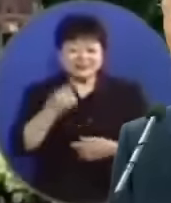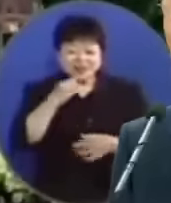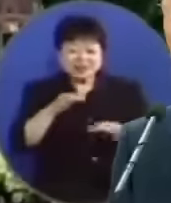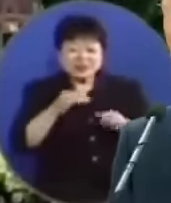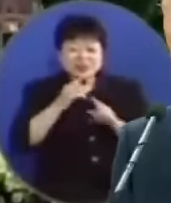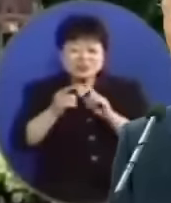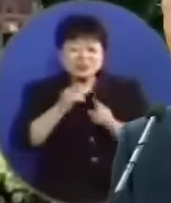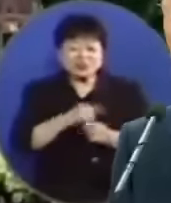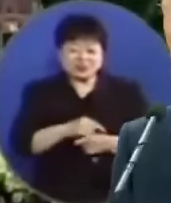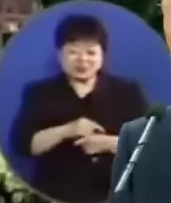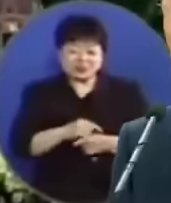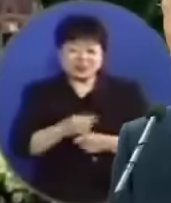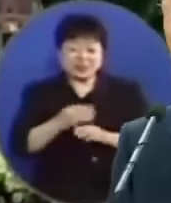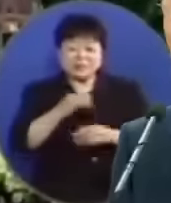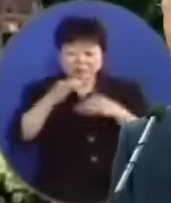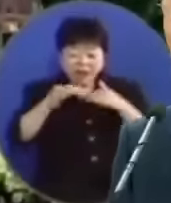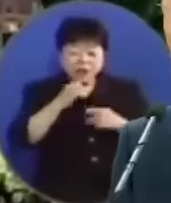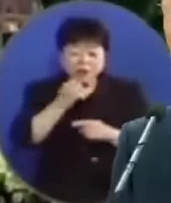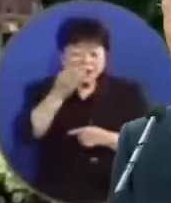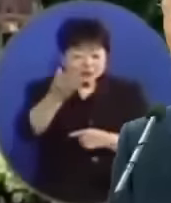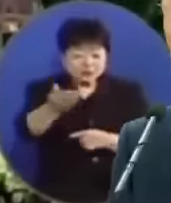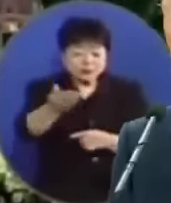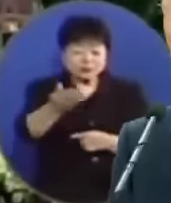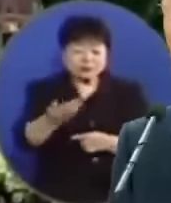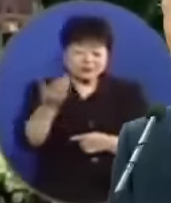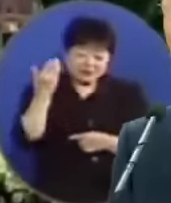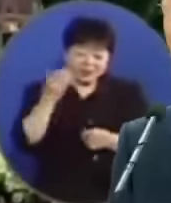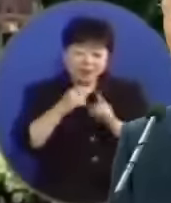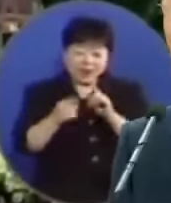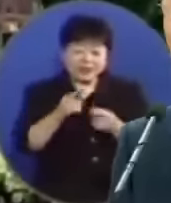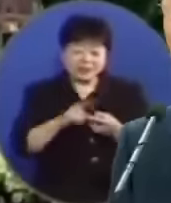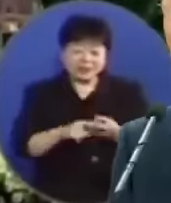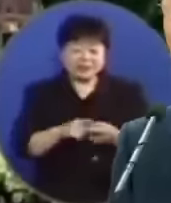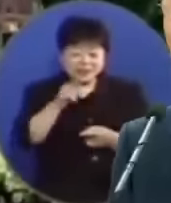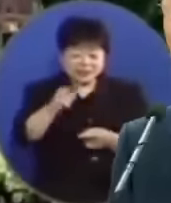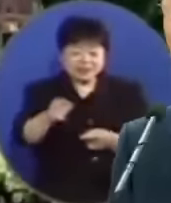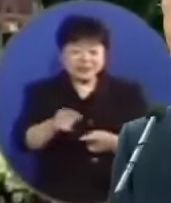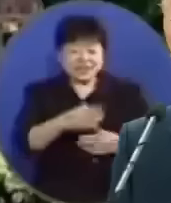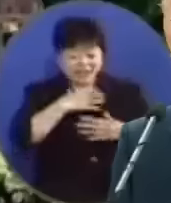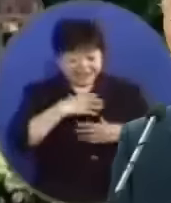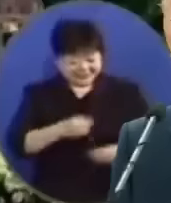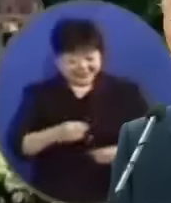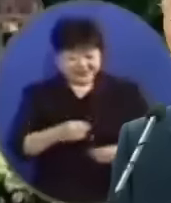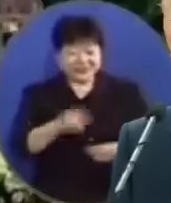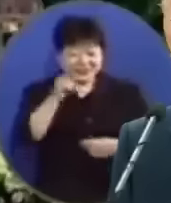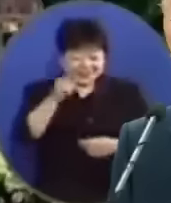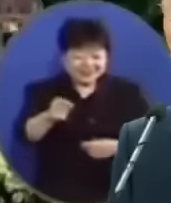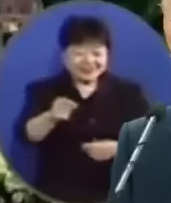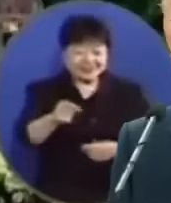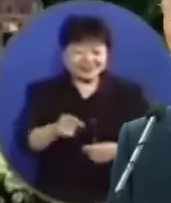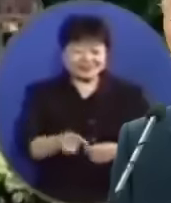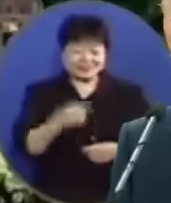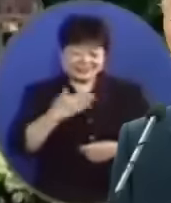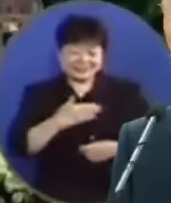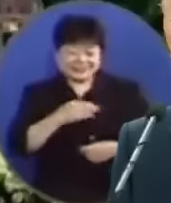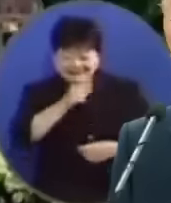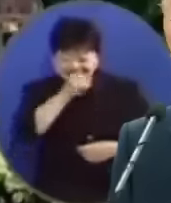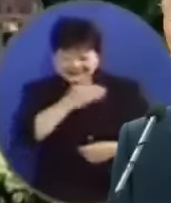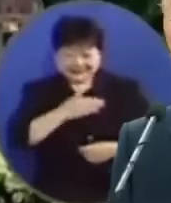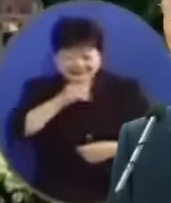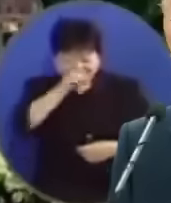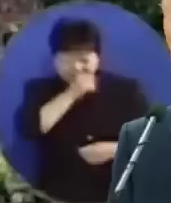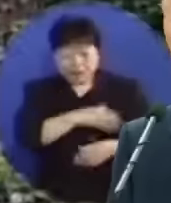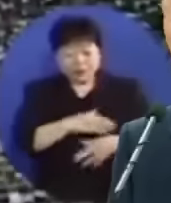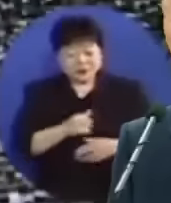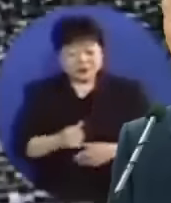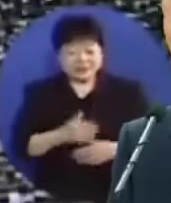다른 방언으로 그가 이 백성에게 말씀하시리라. 전에 그들에게 이르시기를 이것이 너희 안식이요 이것이 너희 상쾌함이니 너희